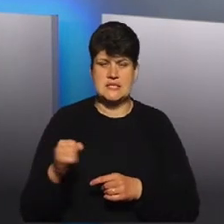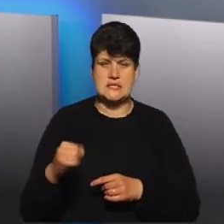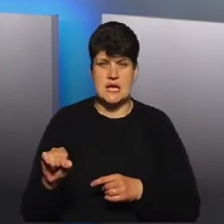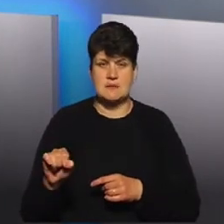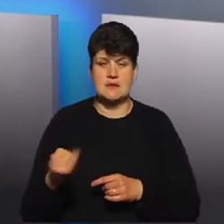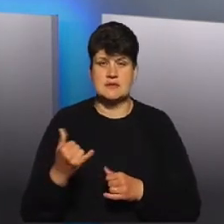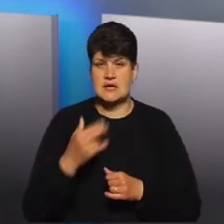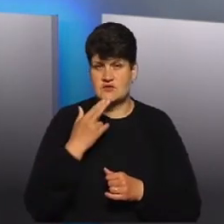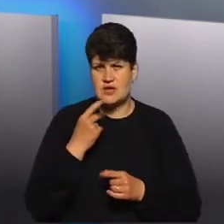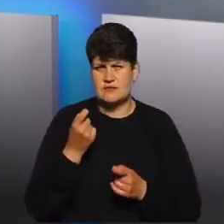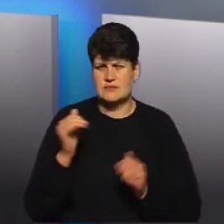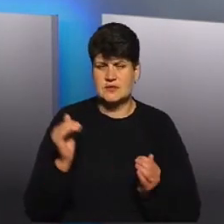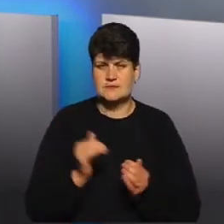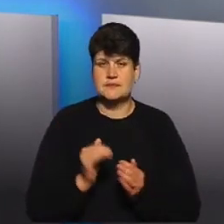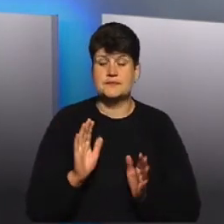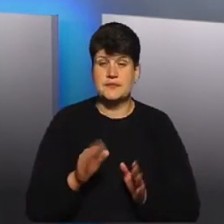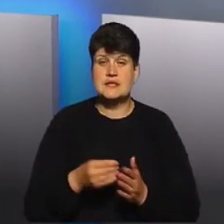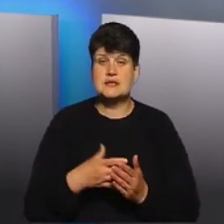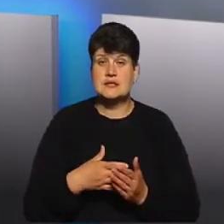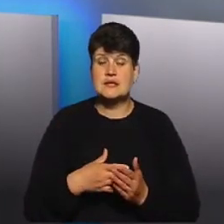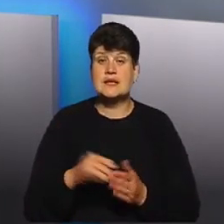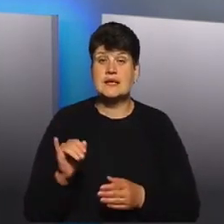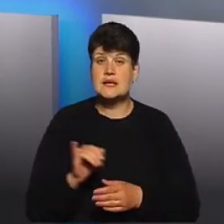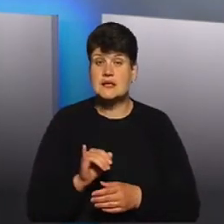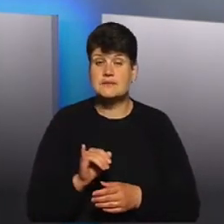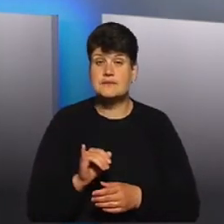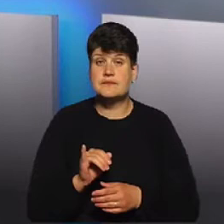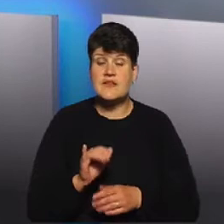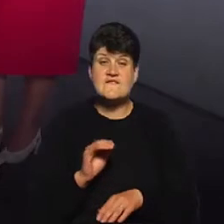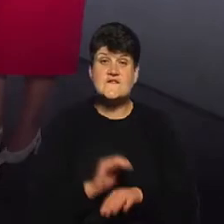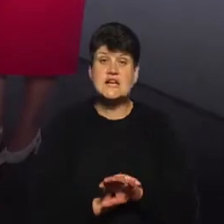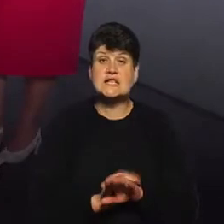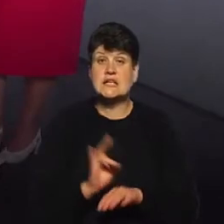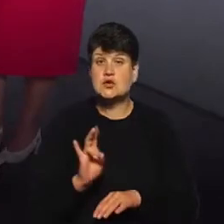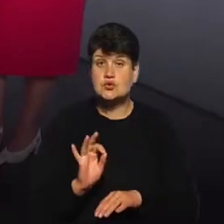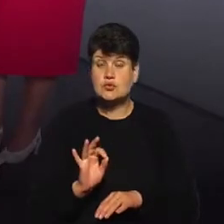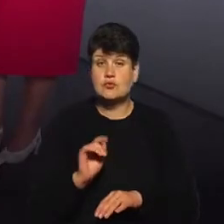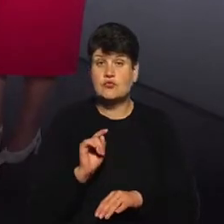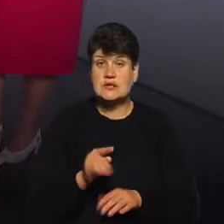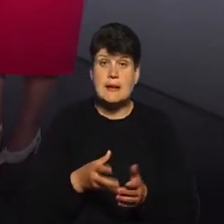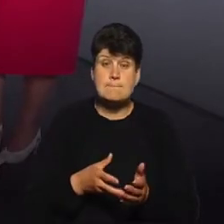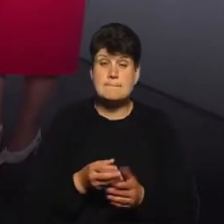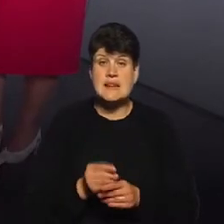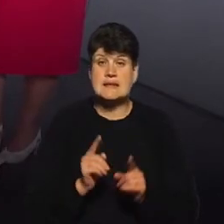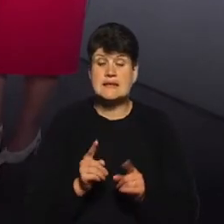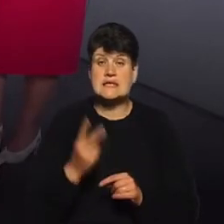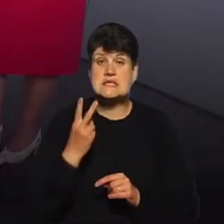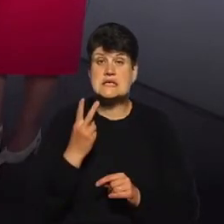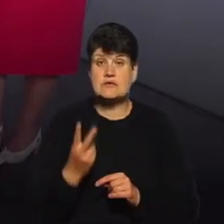ціни, і фактично вони платять тільки за 2, тому що дитина має всі